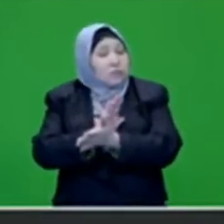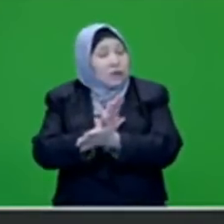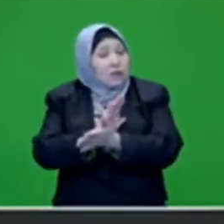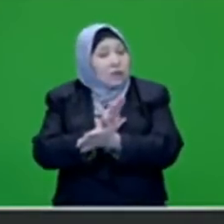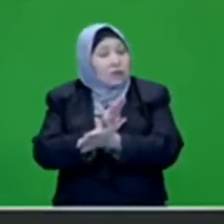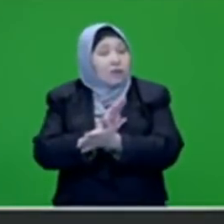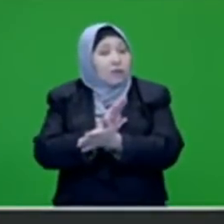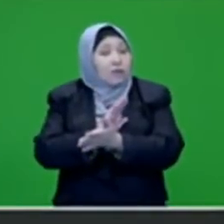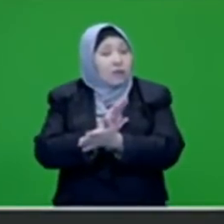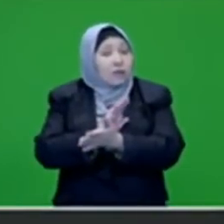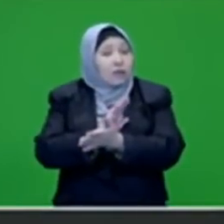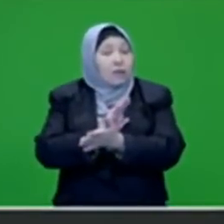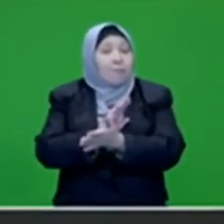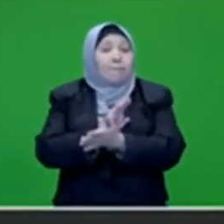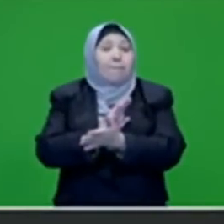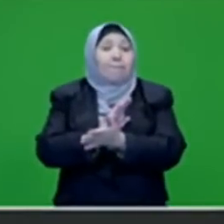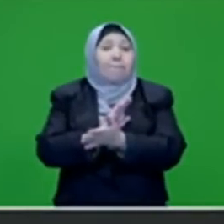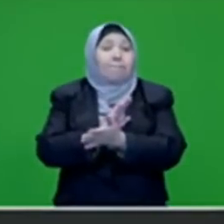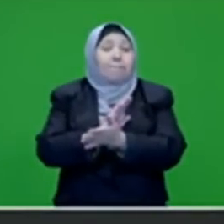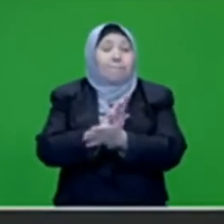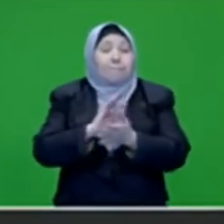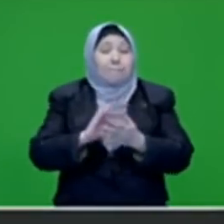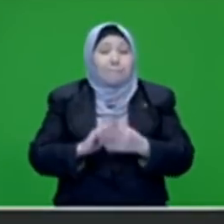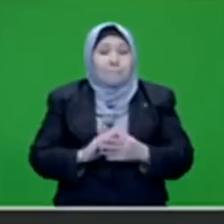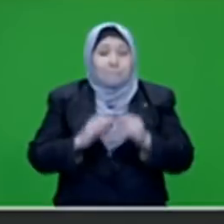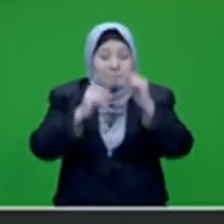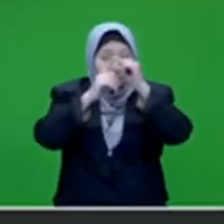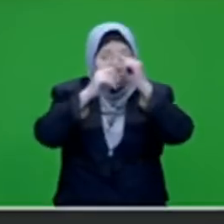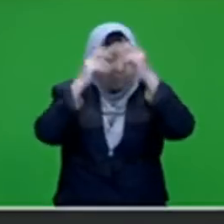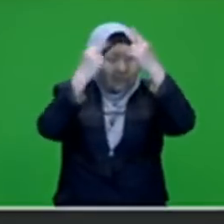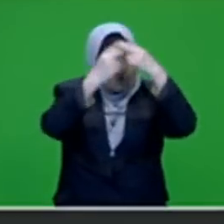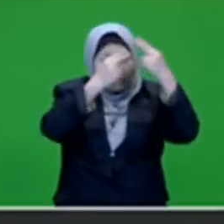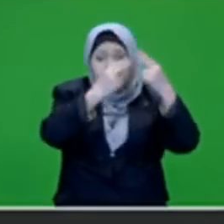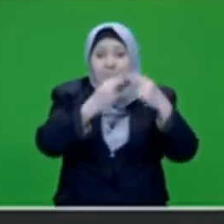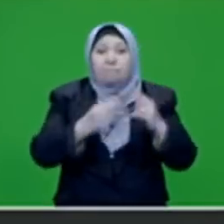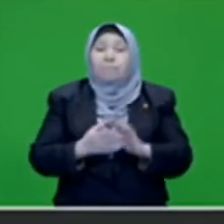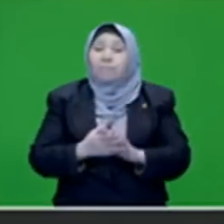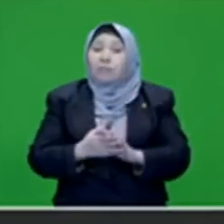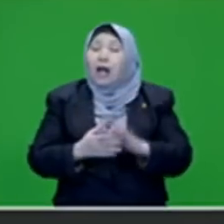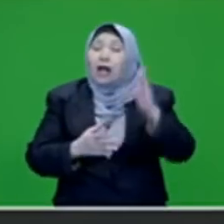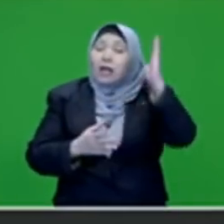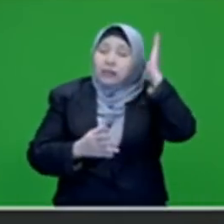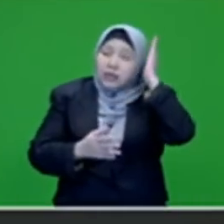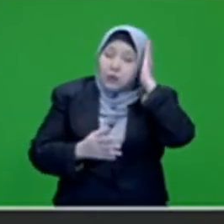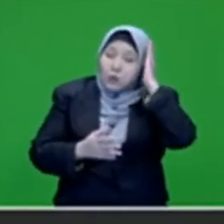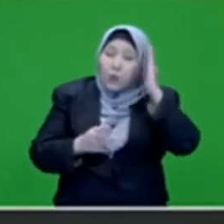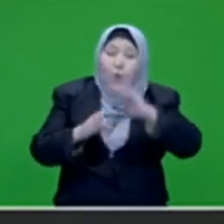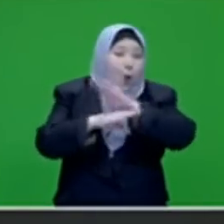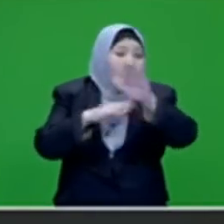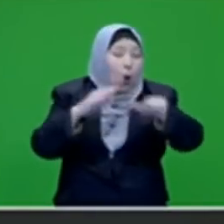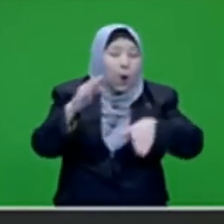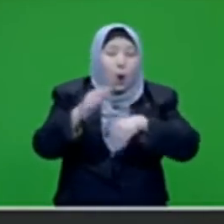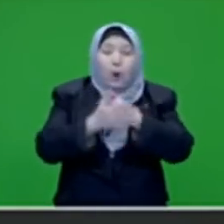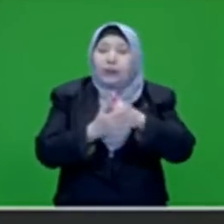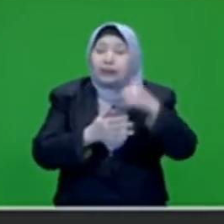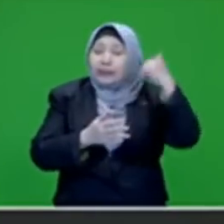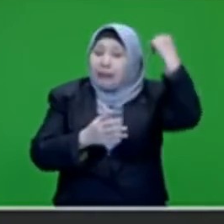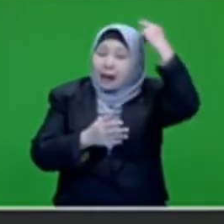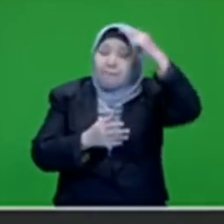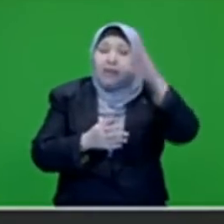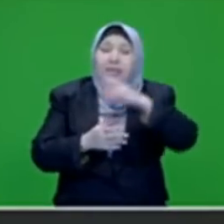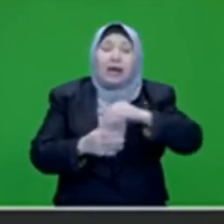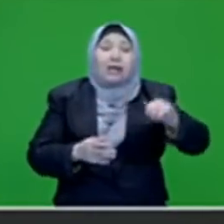naumun al-anbiya laisa ka naumatina nahnu. Tidur para nabi, tidur para rasul tidak seperti